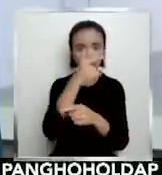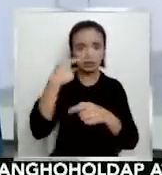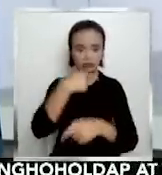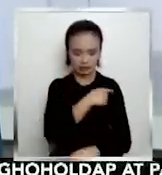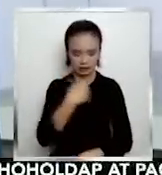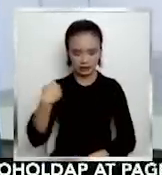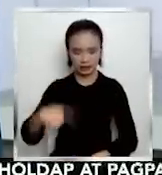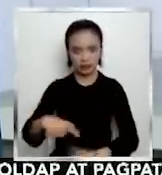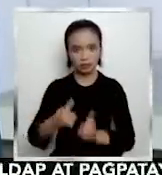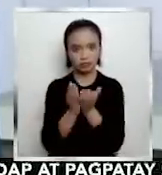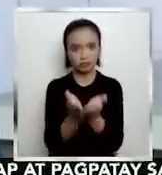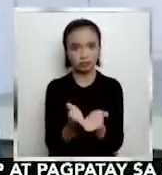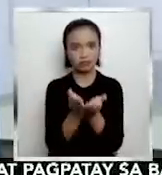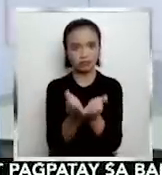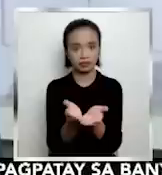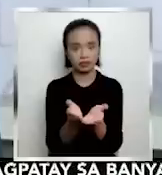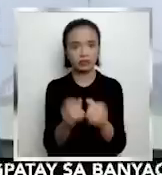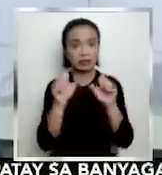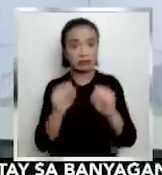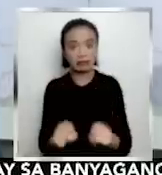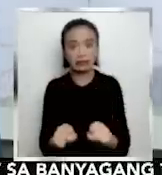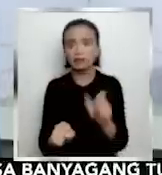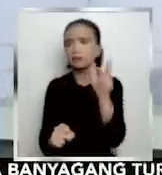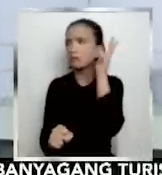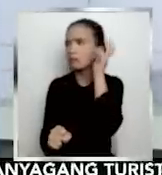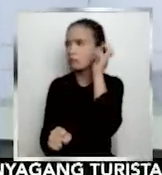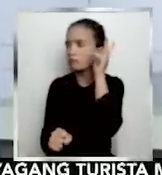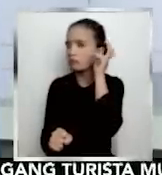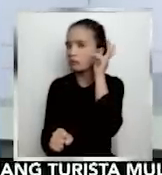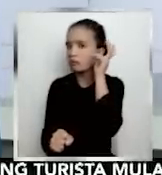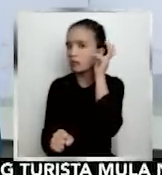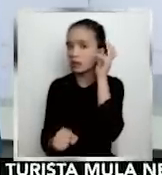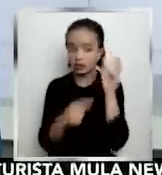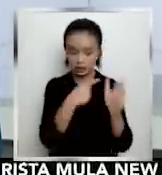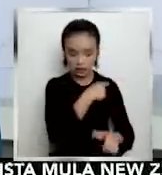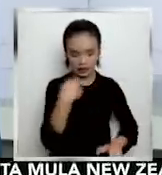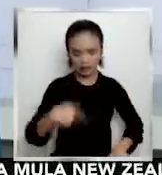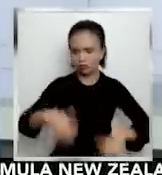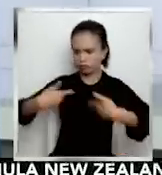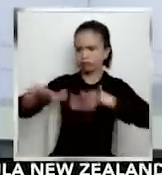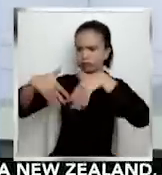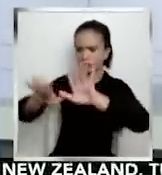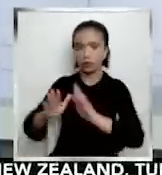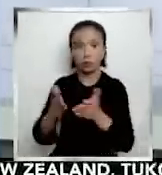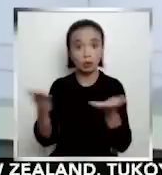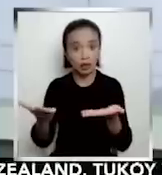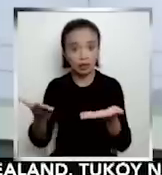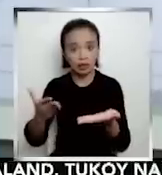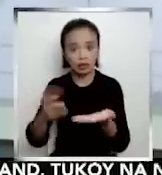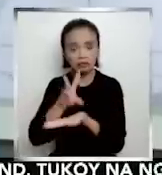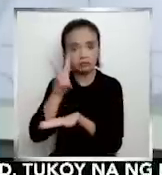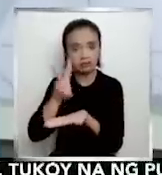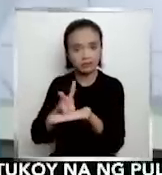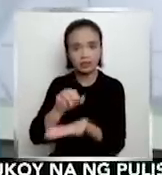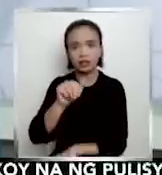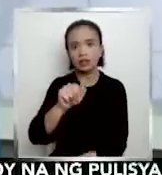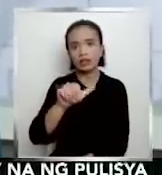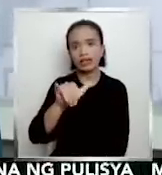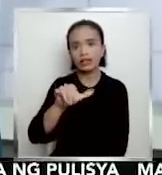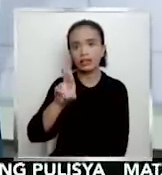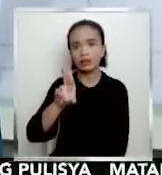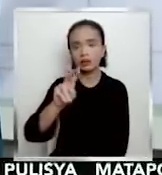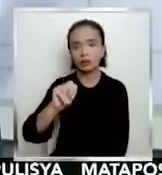Dito, maririnig na pinapalaya sila ng mga Chino sa bahagi ng Ayungin Shoal na nasa loob